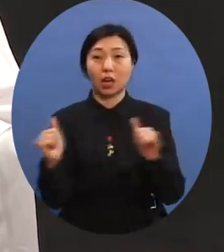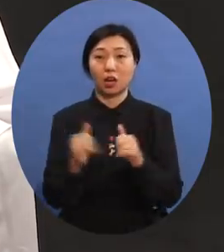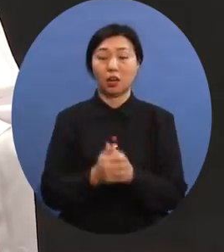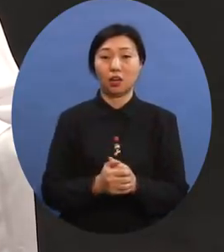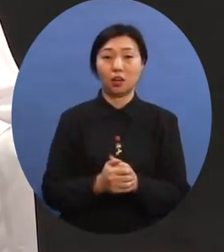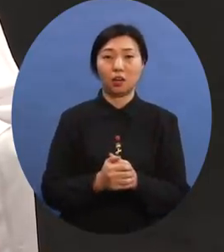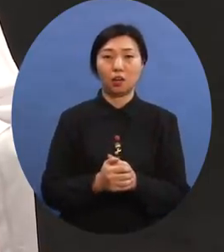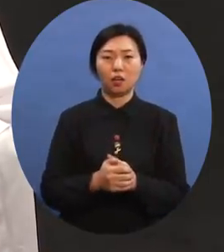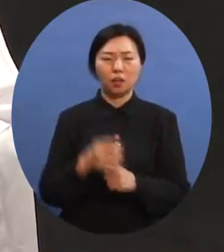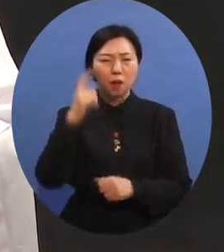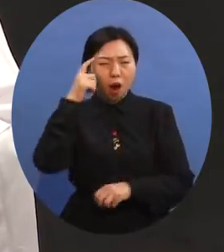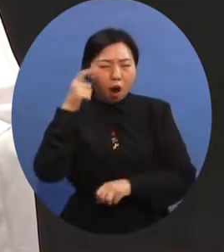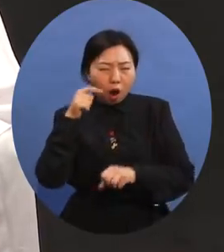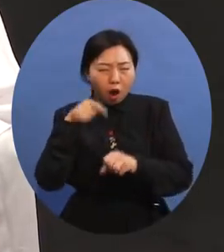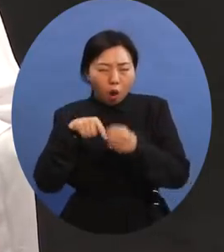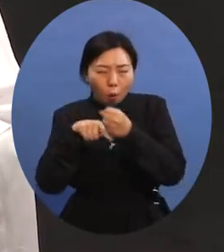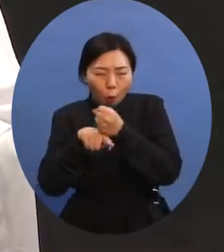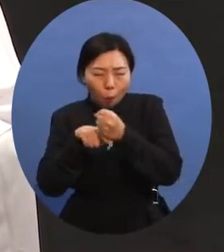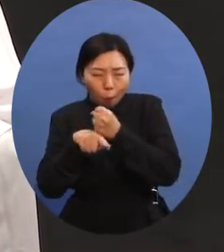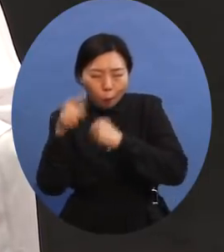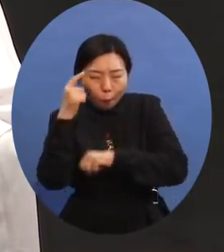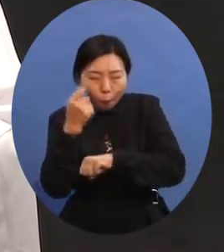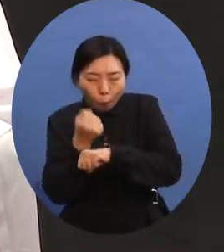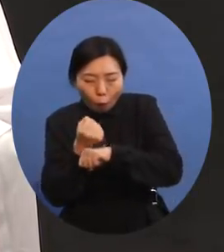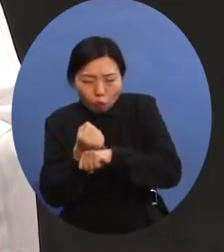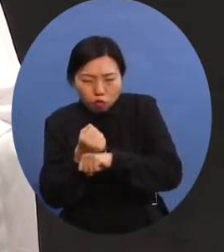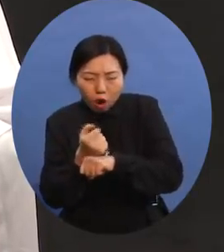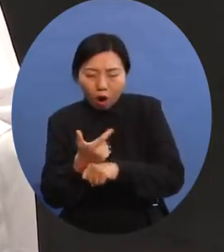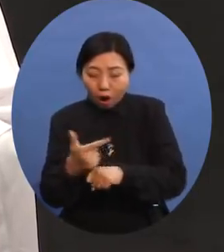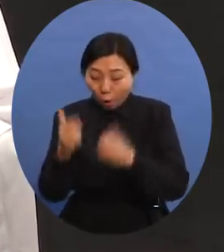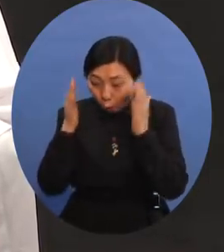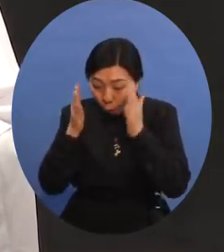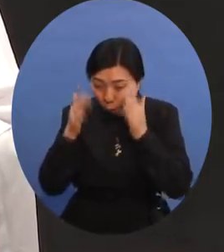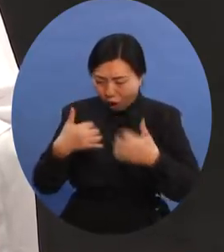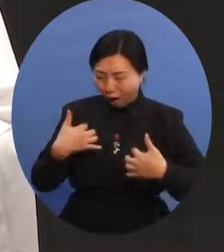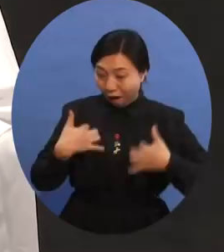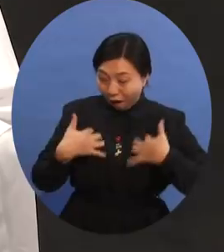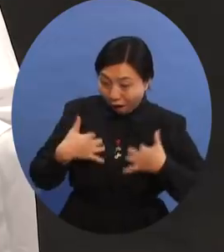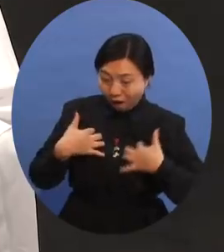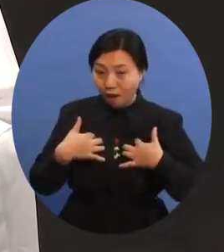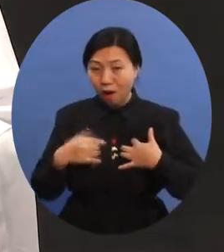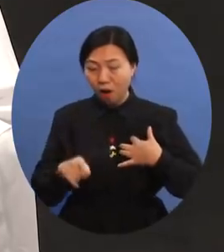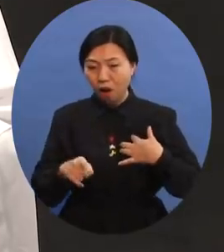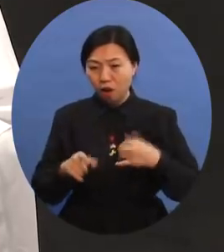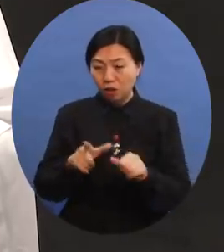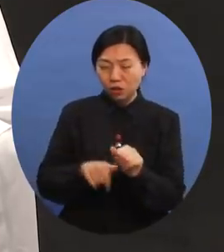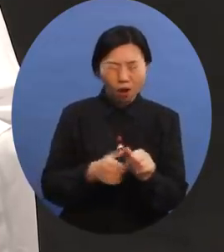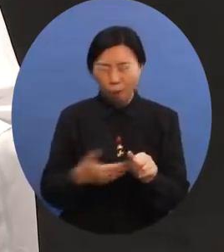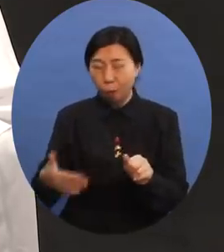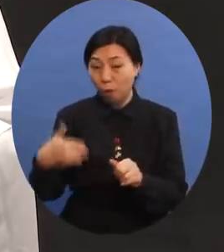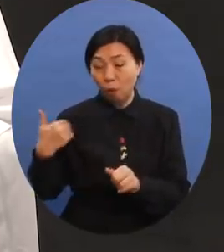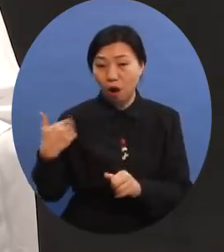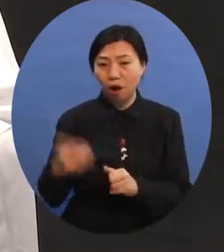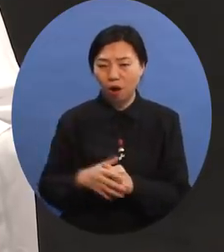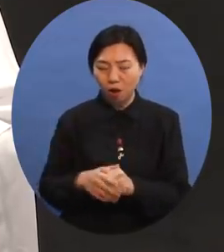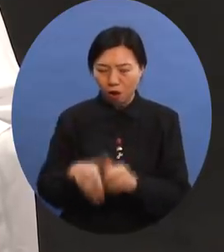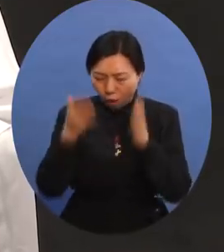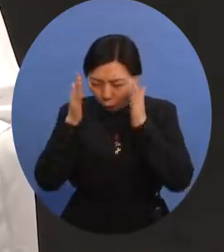막 과학 공부하는 게 너무너무 재밌고, 시간 가는 줄 모르고,